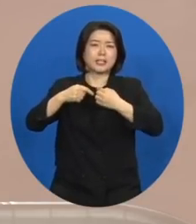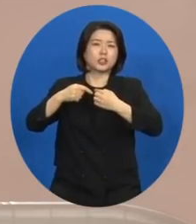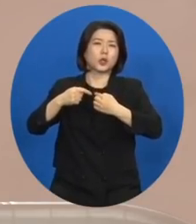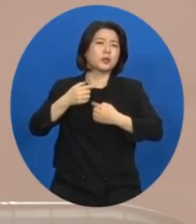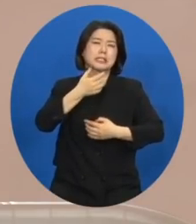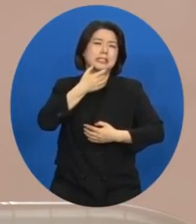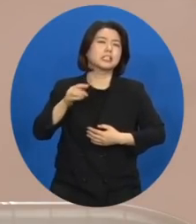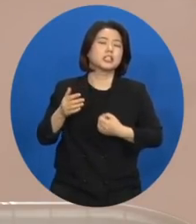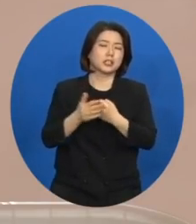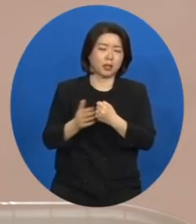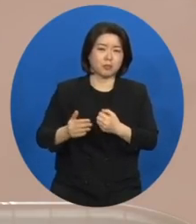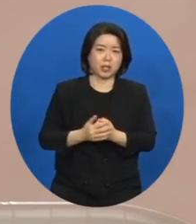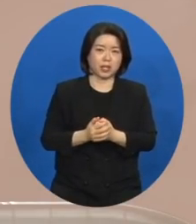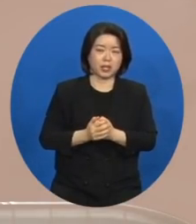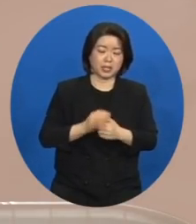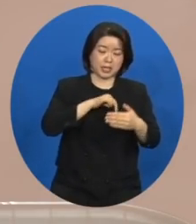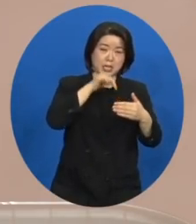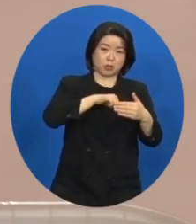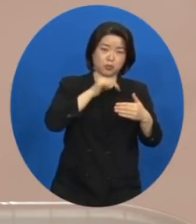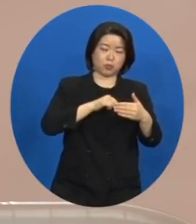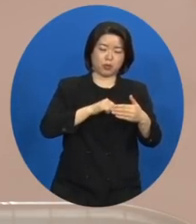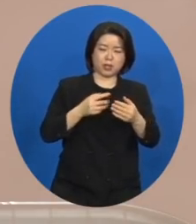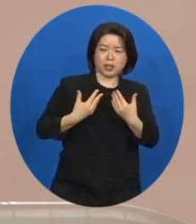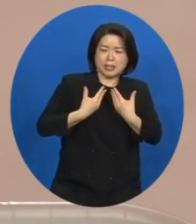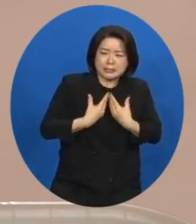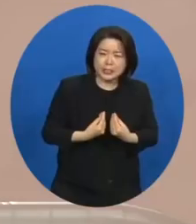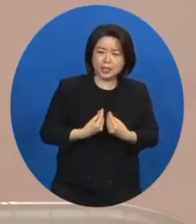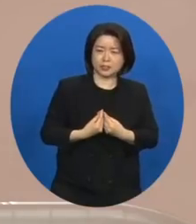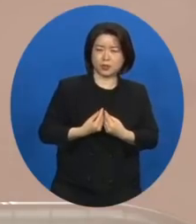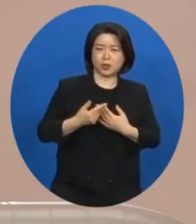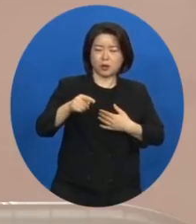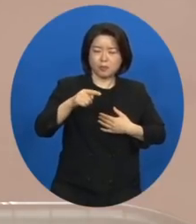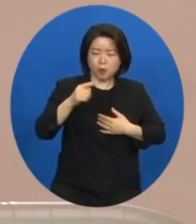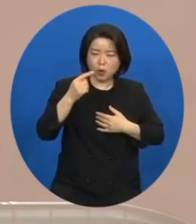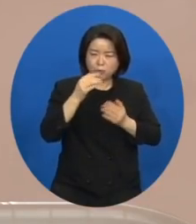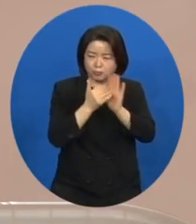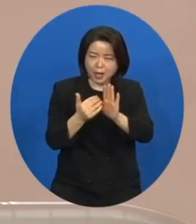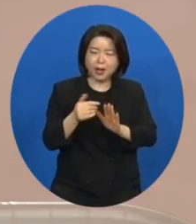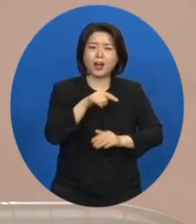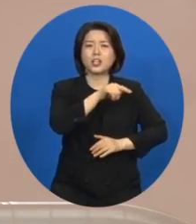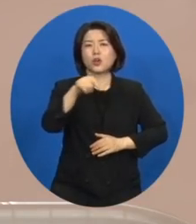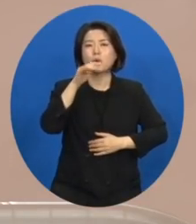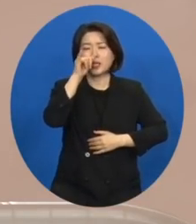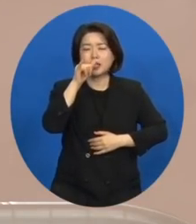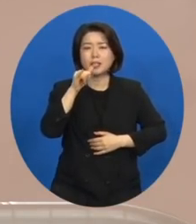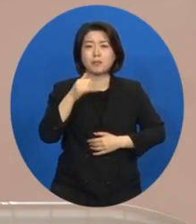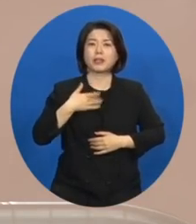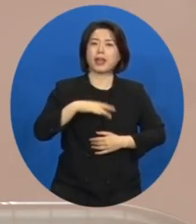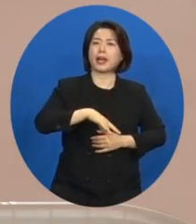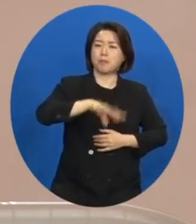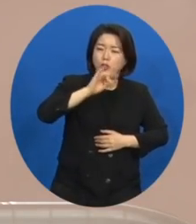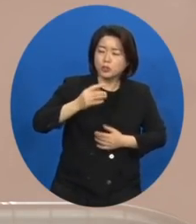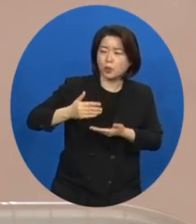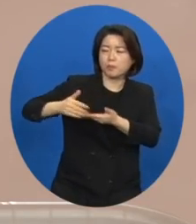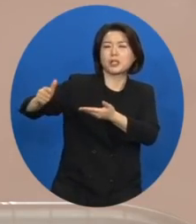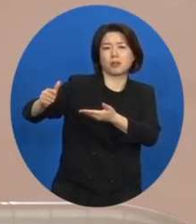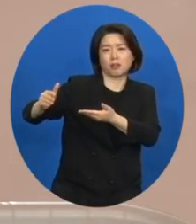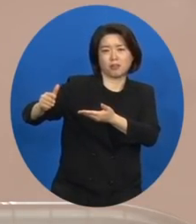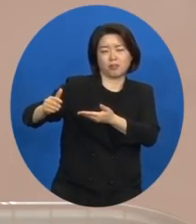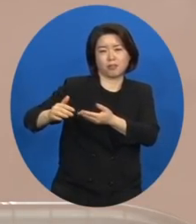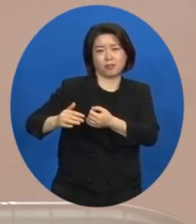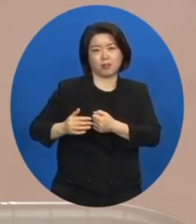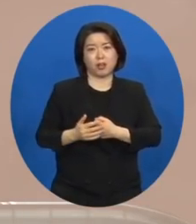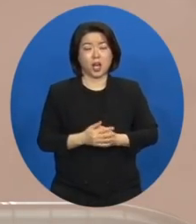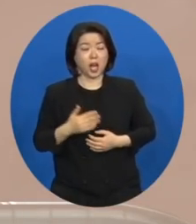좌절과 거절로 인한 3 처가 있어서 사람을 밀어 내는 겁니다 또 우리가 미래와 내 말 당할 때에 이해를